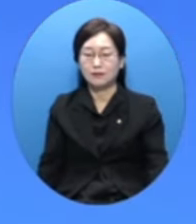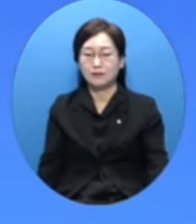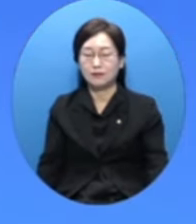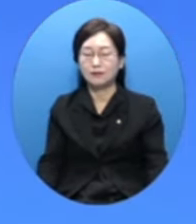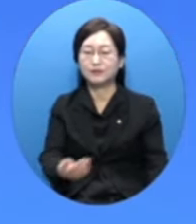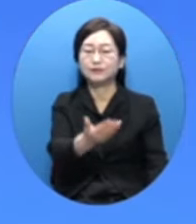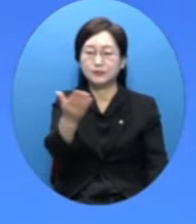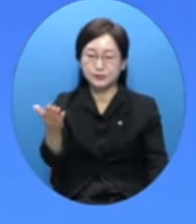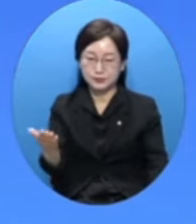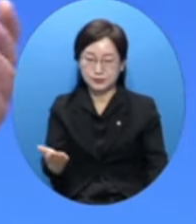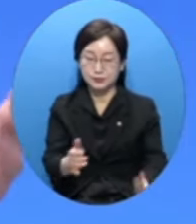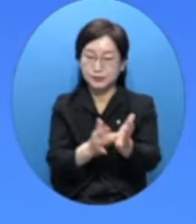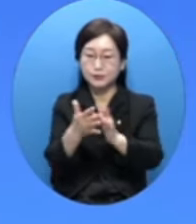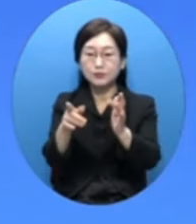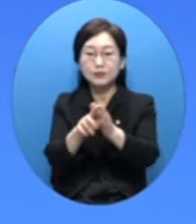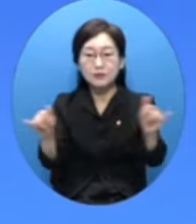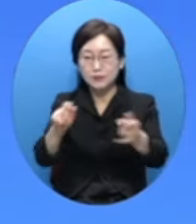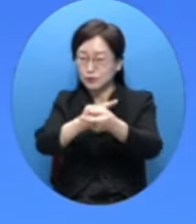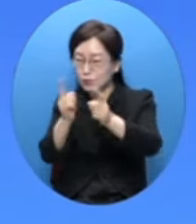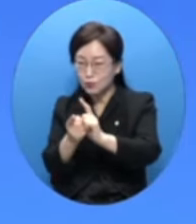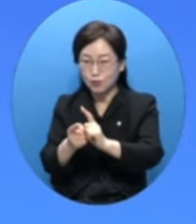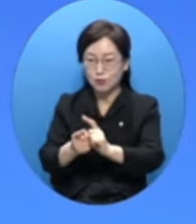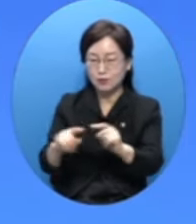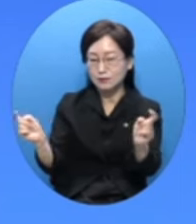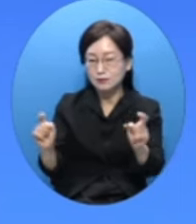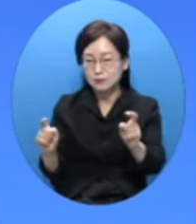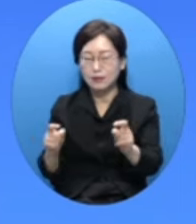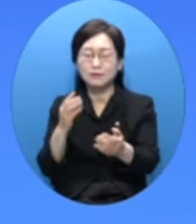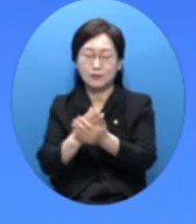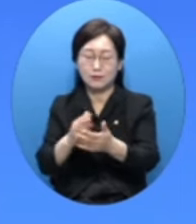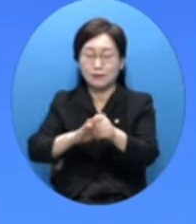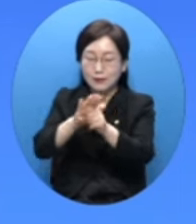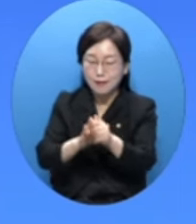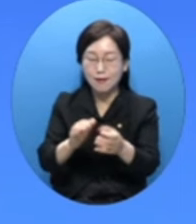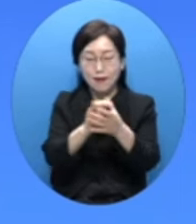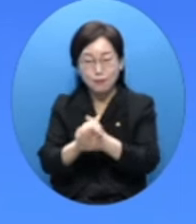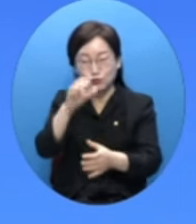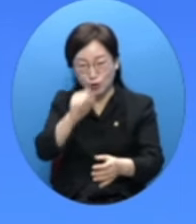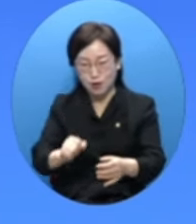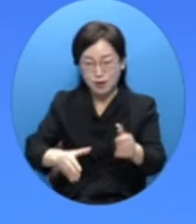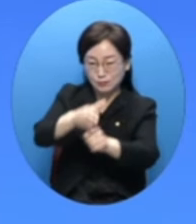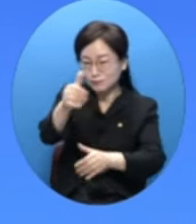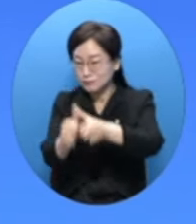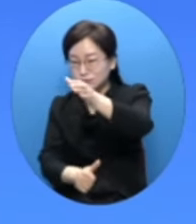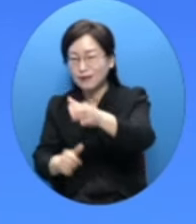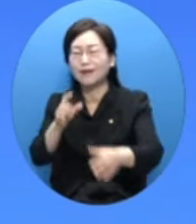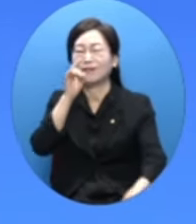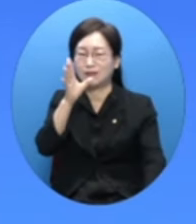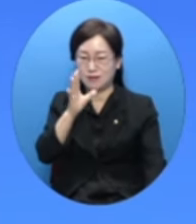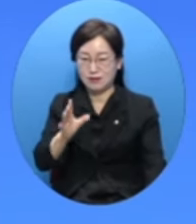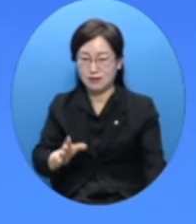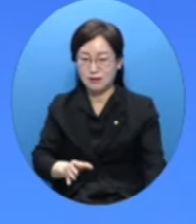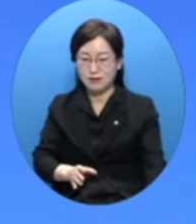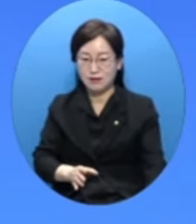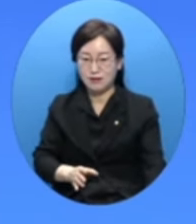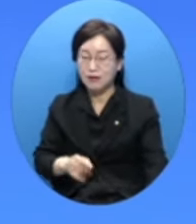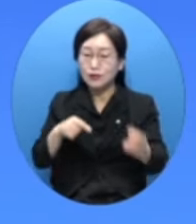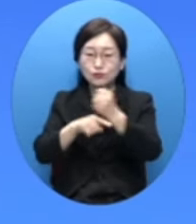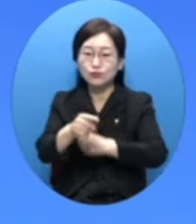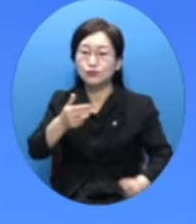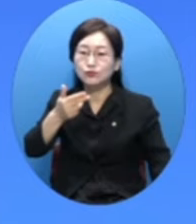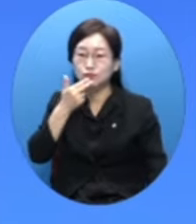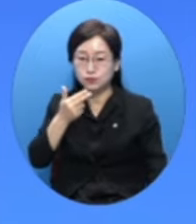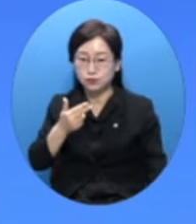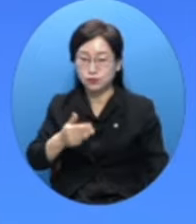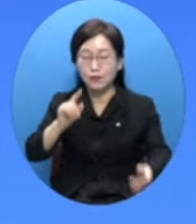여러분, 예수 믿는 사람들이 서로 사랑하고 화목해야지 물고 뜯으면 안 되는 것입니다. 어떤